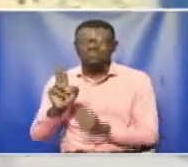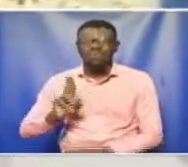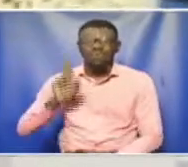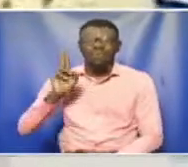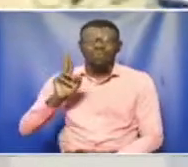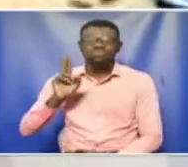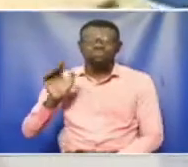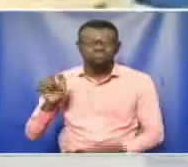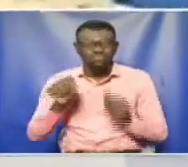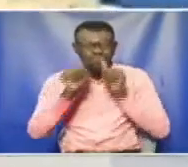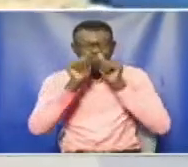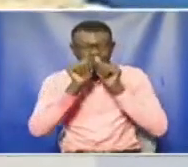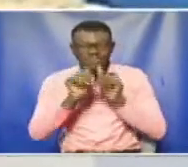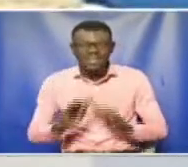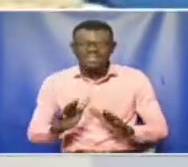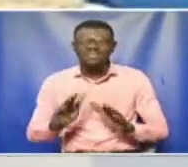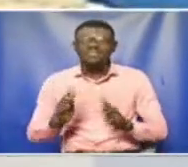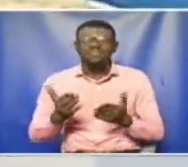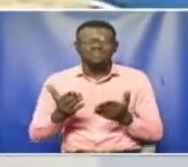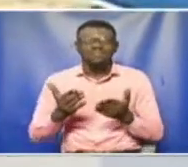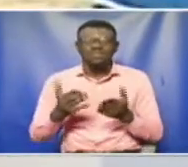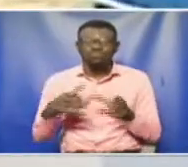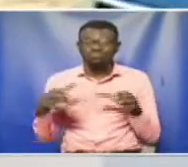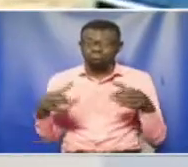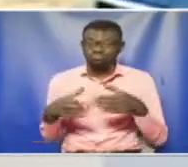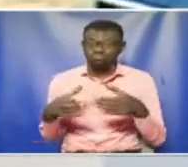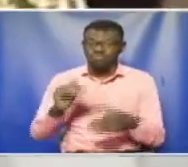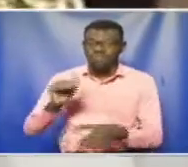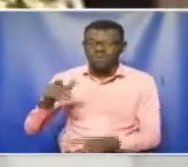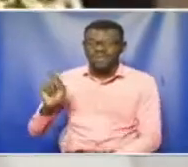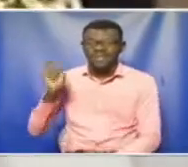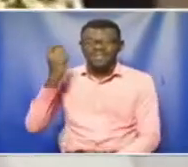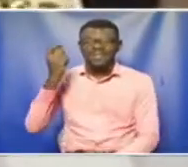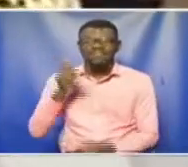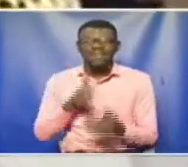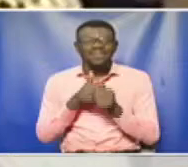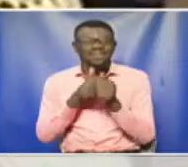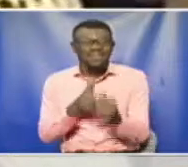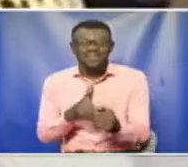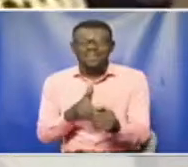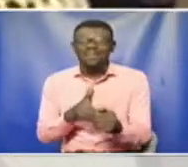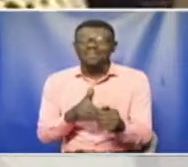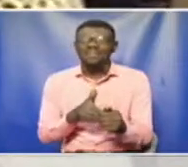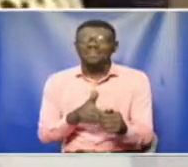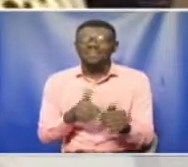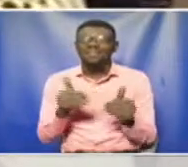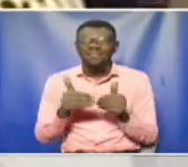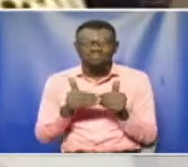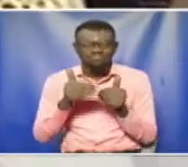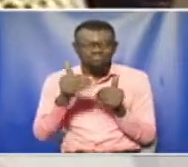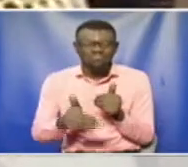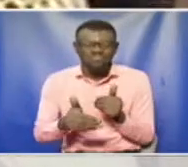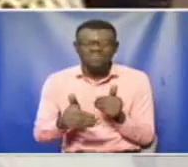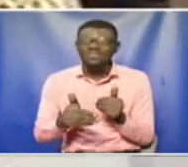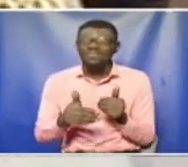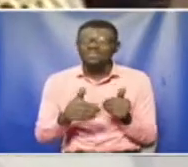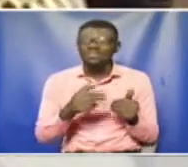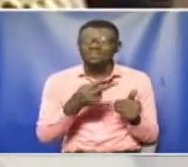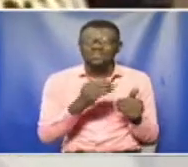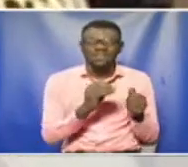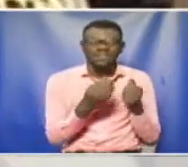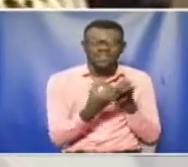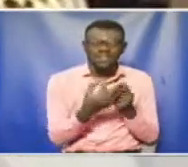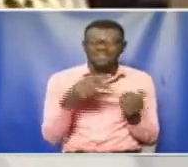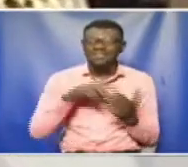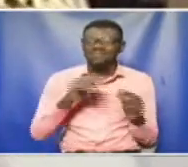wa kisiasa wa jamii zinazotoka eneo la Mlima Kenya kabla ya kuwania kiti cha rais mwaka 2013,